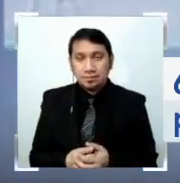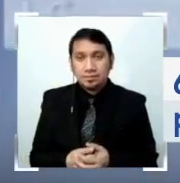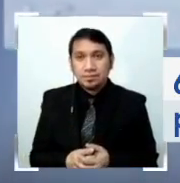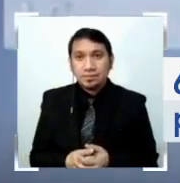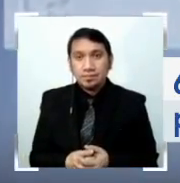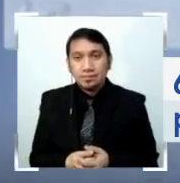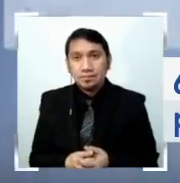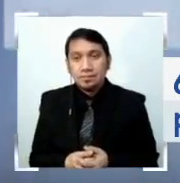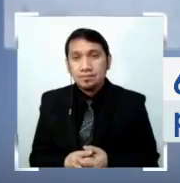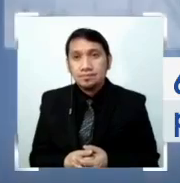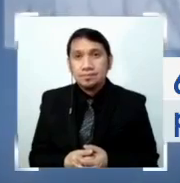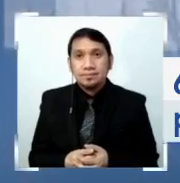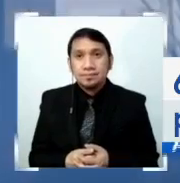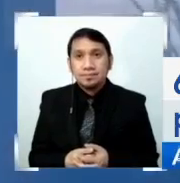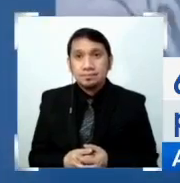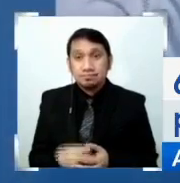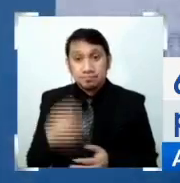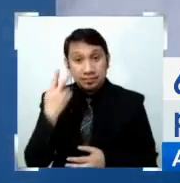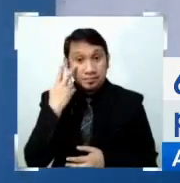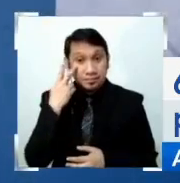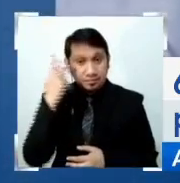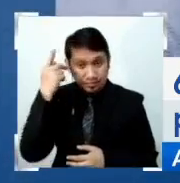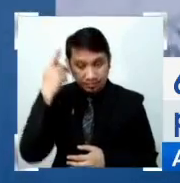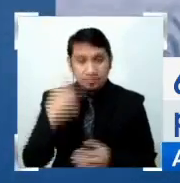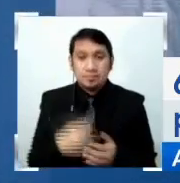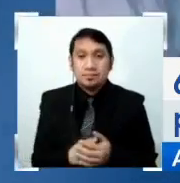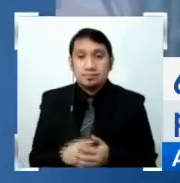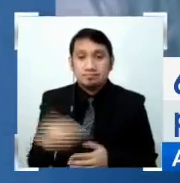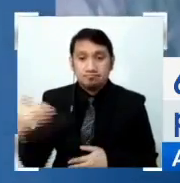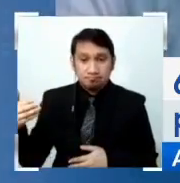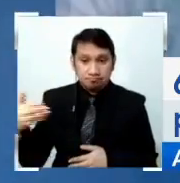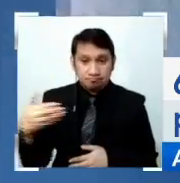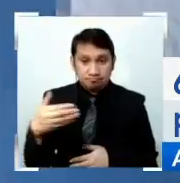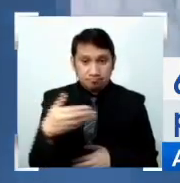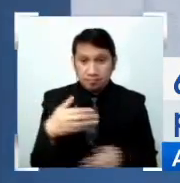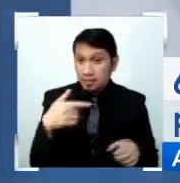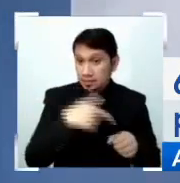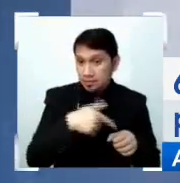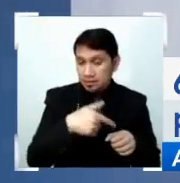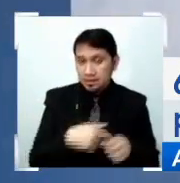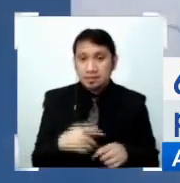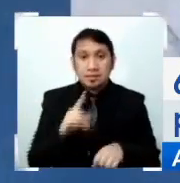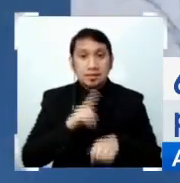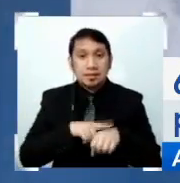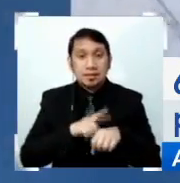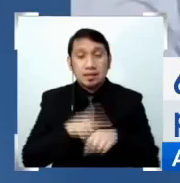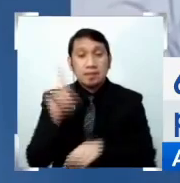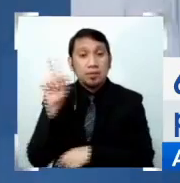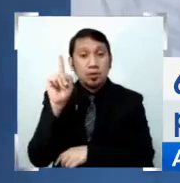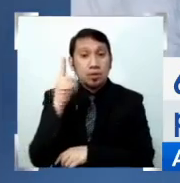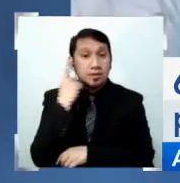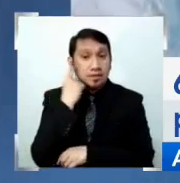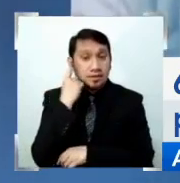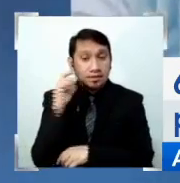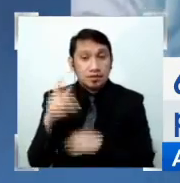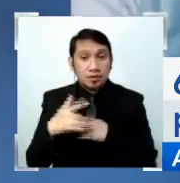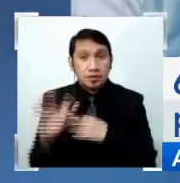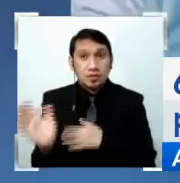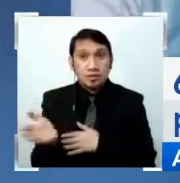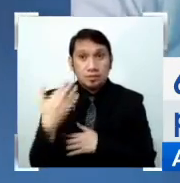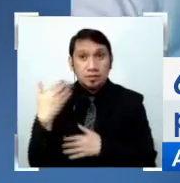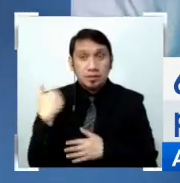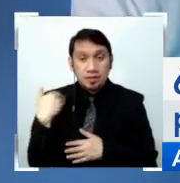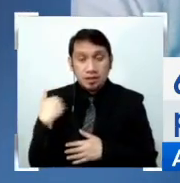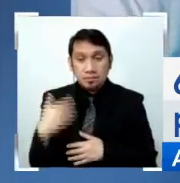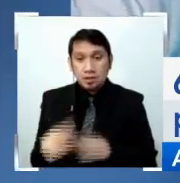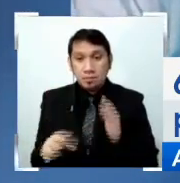Ilang minuto pagkaparada ng kotseng ito sa isang gasolinahan sa Antipolo City, pasado alang 1:30 kanina madaling araw, may dumating na police mobile.